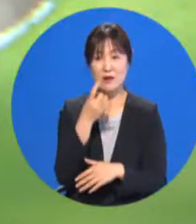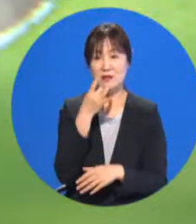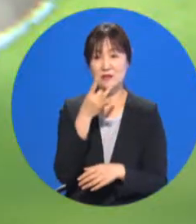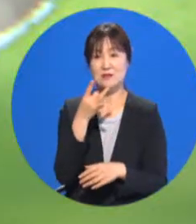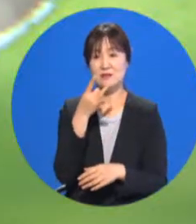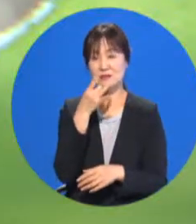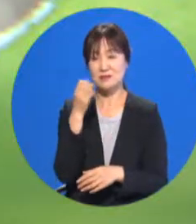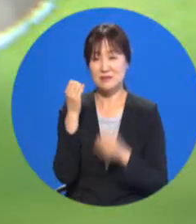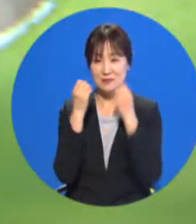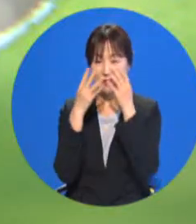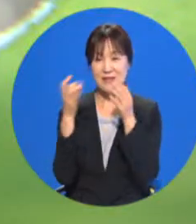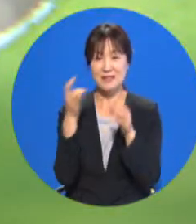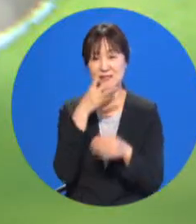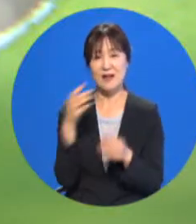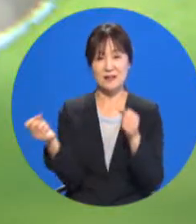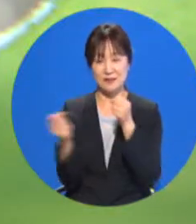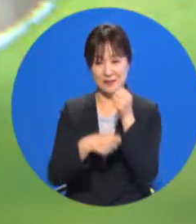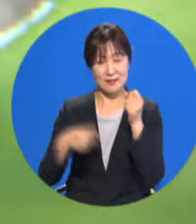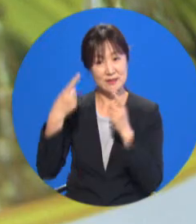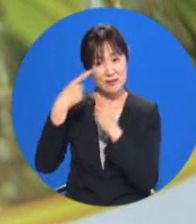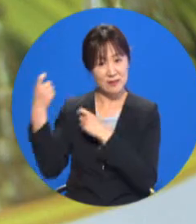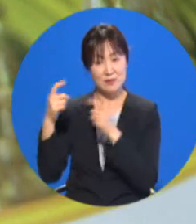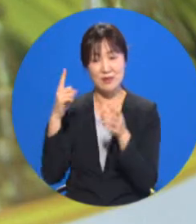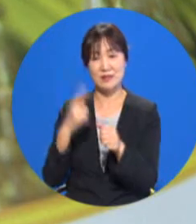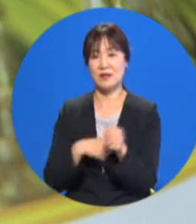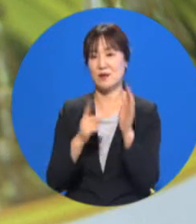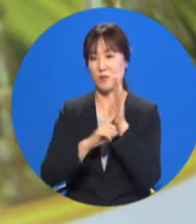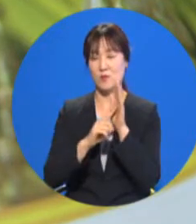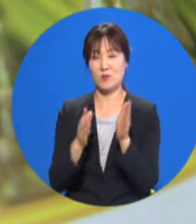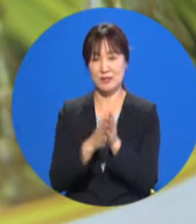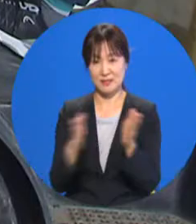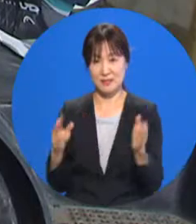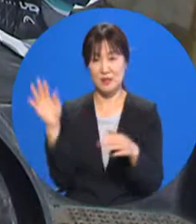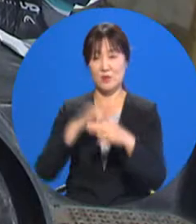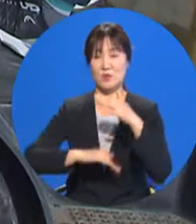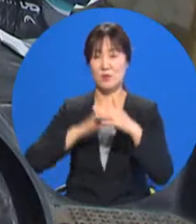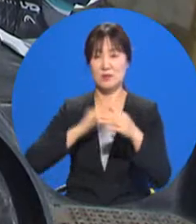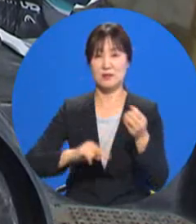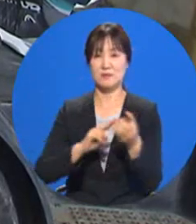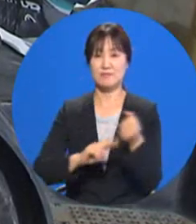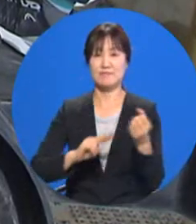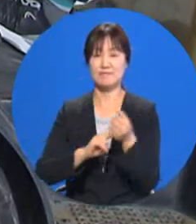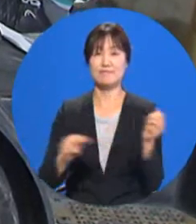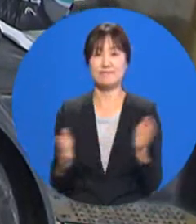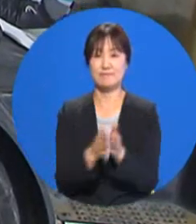판촉 행사를 시작으로 본격적인 햅쌀 판매에 들어갈 예정입니다. MBC 뉴스 문형철입니다.